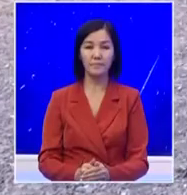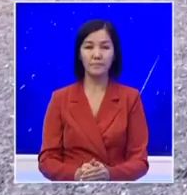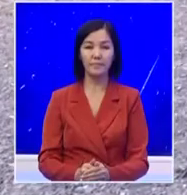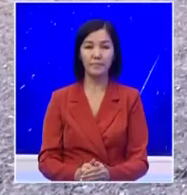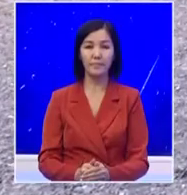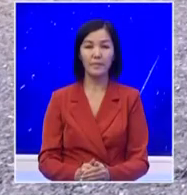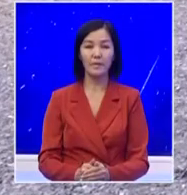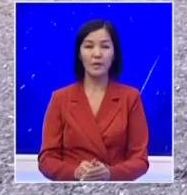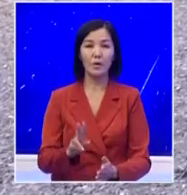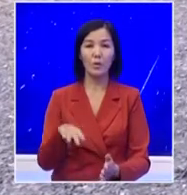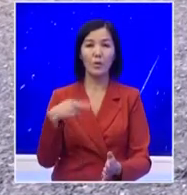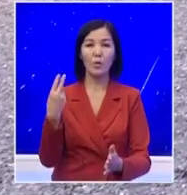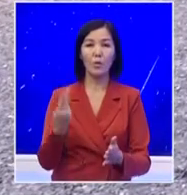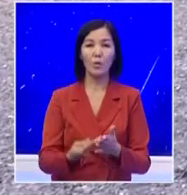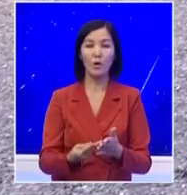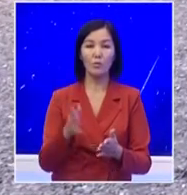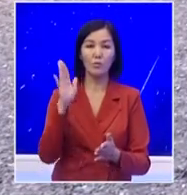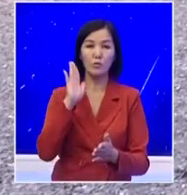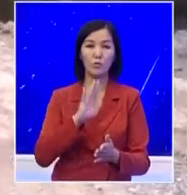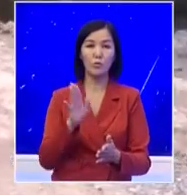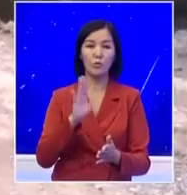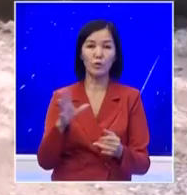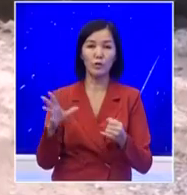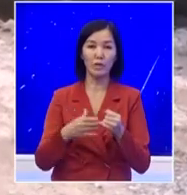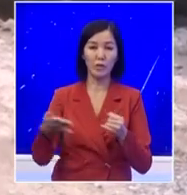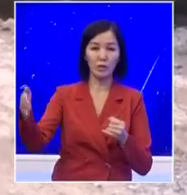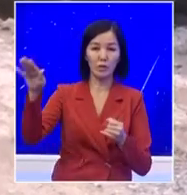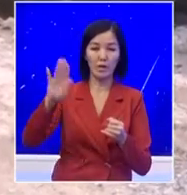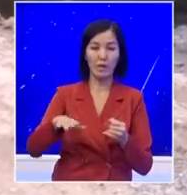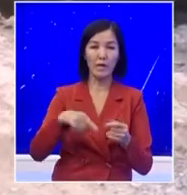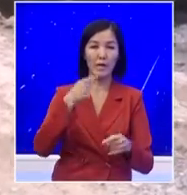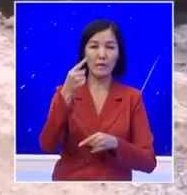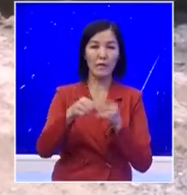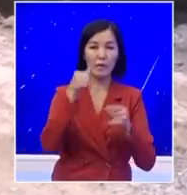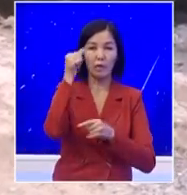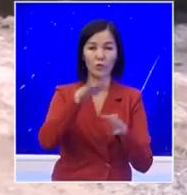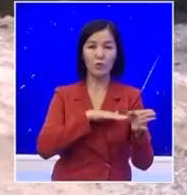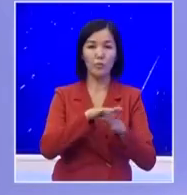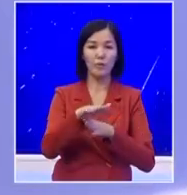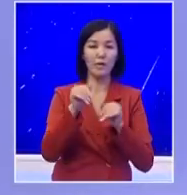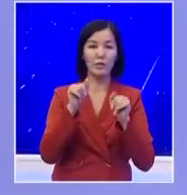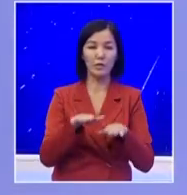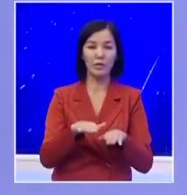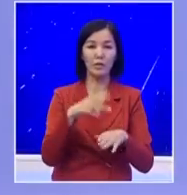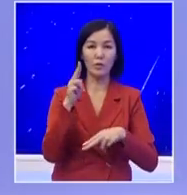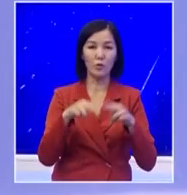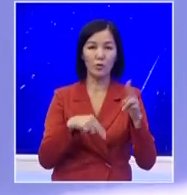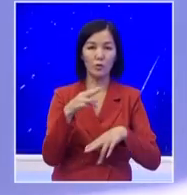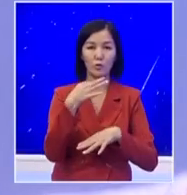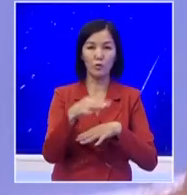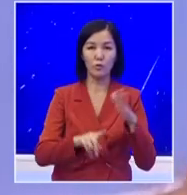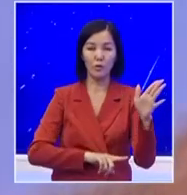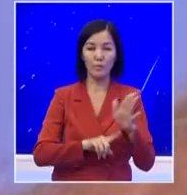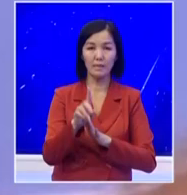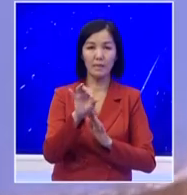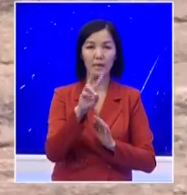Құлау қаупі бар жағалаулар мәселесі келер жылдың қарашасында түбегейлі шешілмек. Құрылыс жұмыстары осы қазан айында басталады. Алакөлдің